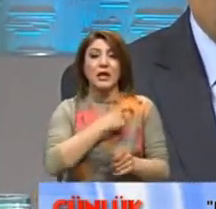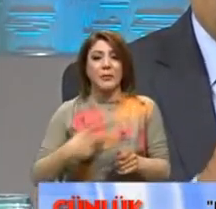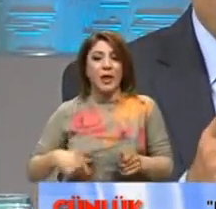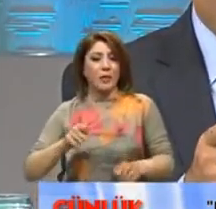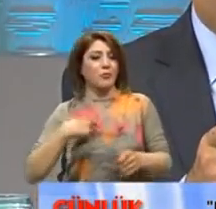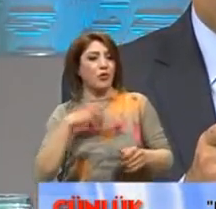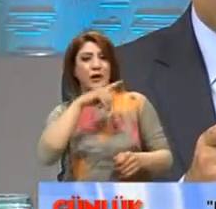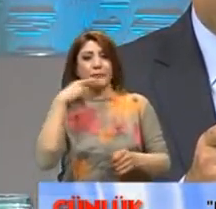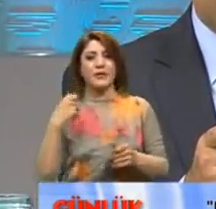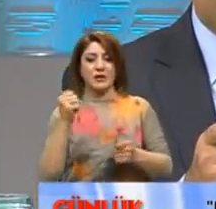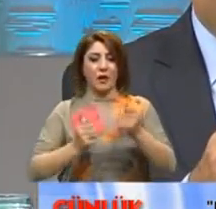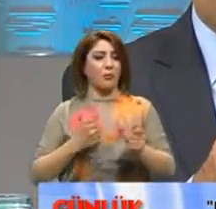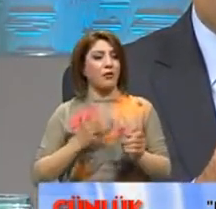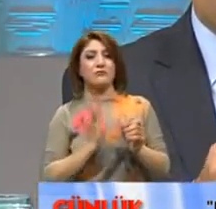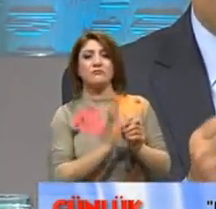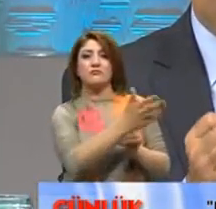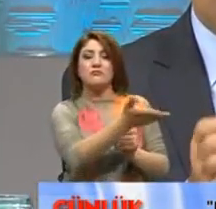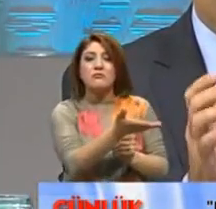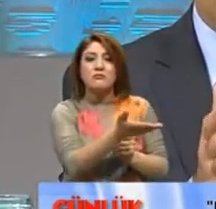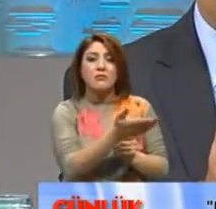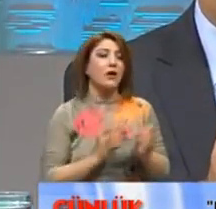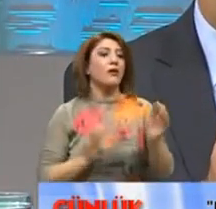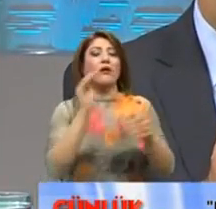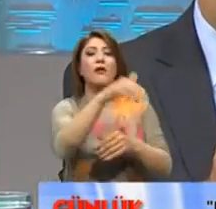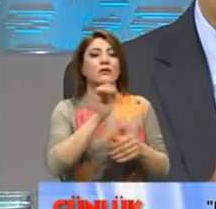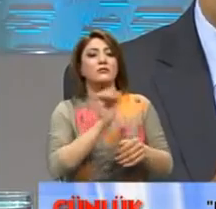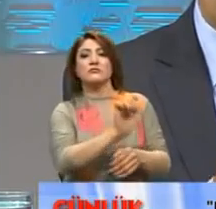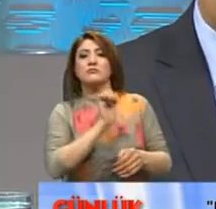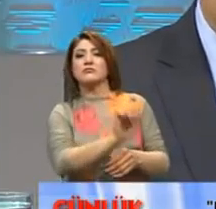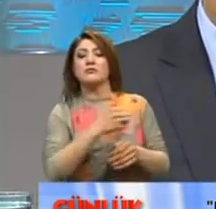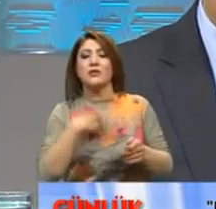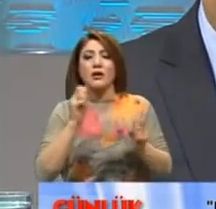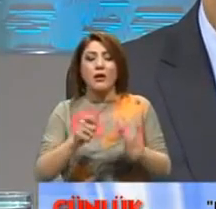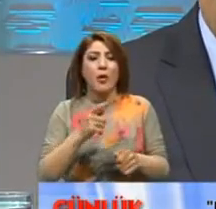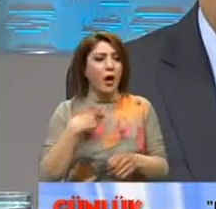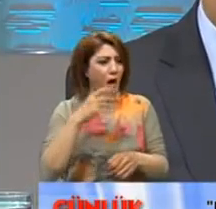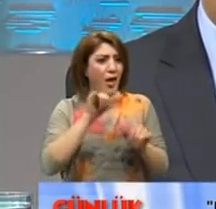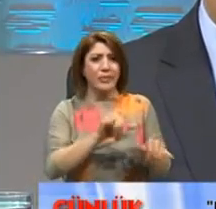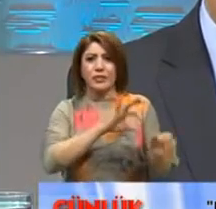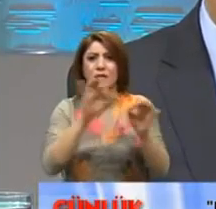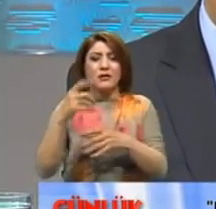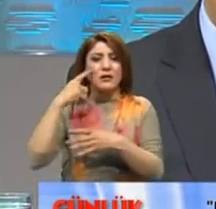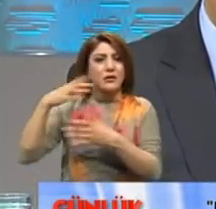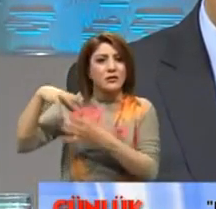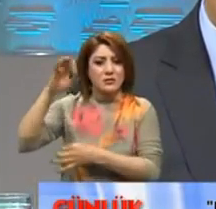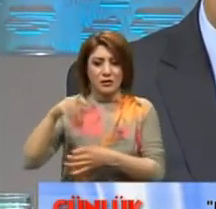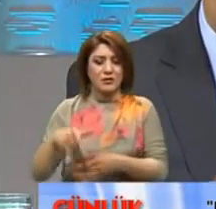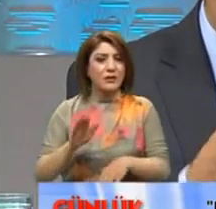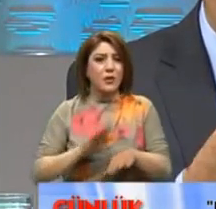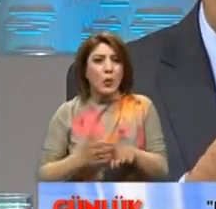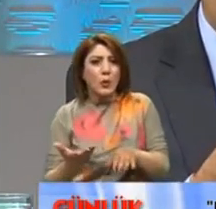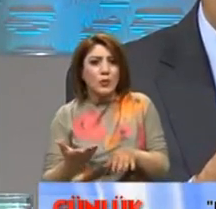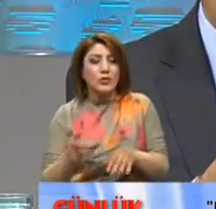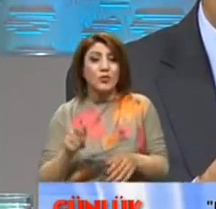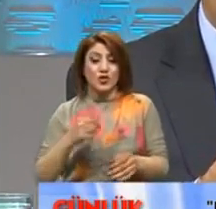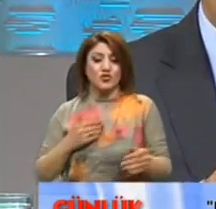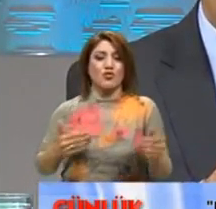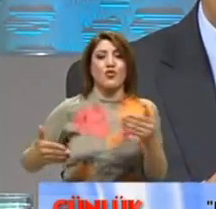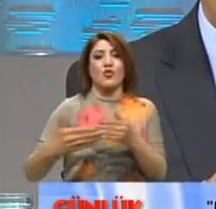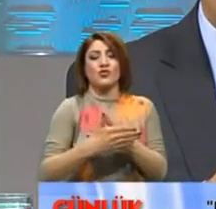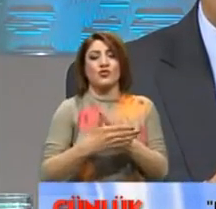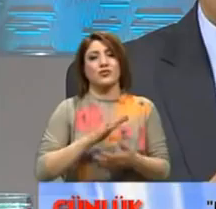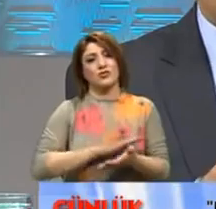ışıkta geçiyor. Önde oturuyor. Önde çocuk. Bir tanesi yanlış yapsa bağırıyor, kornaya basıyor. Aynı insan. Ne oldu buna bir anda arabaya binince? Evet. İşte bunun evet. önüne